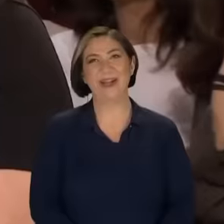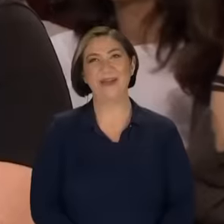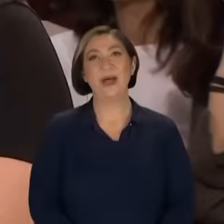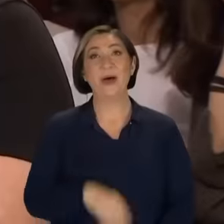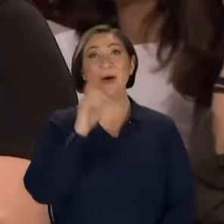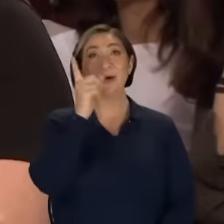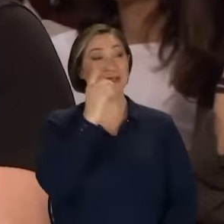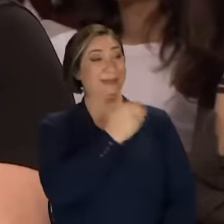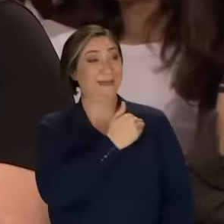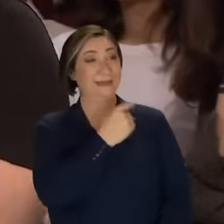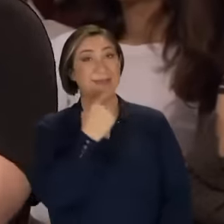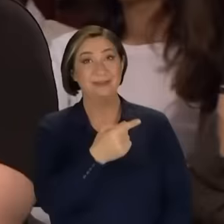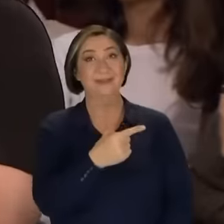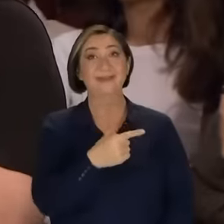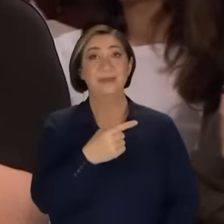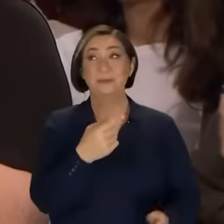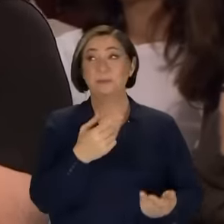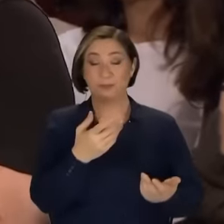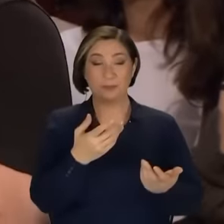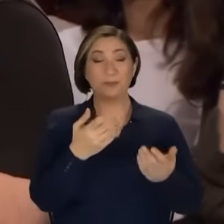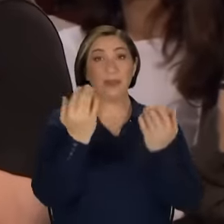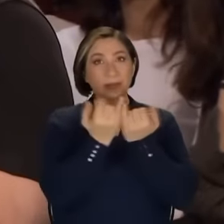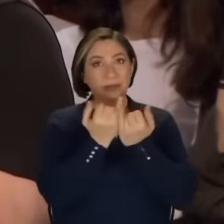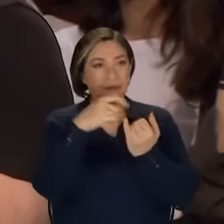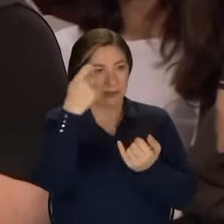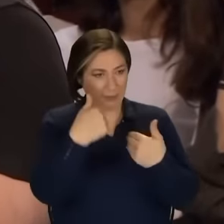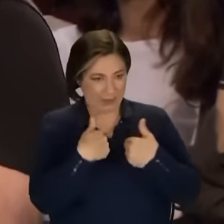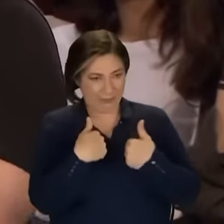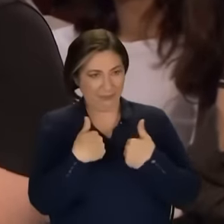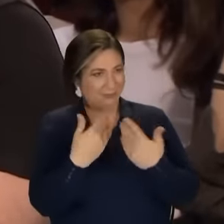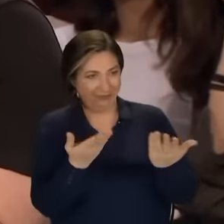Hoca diyor ki, o da diyor ki yani kardeşim